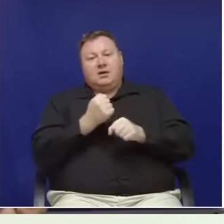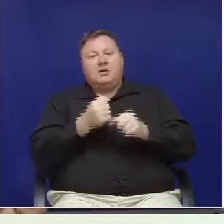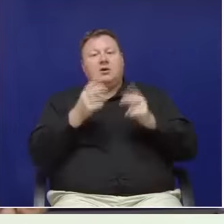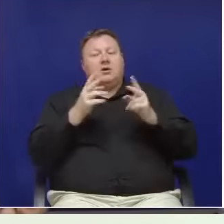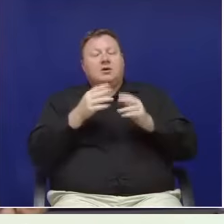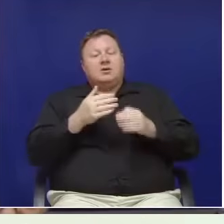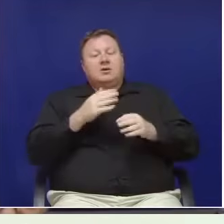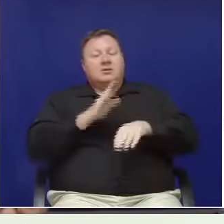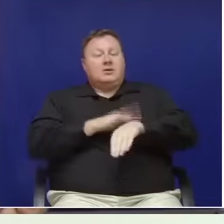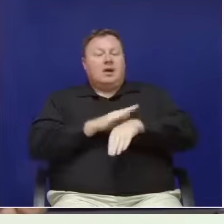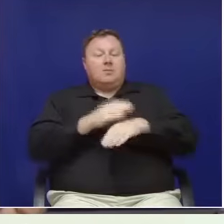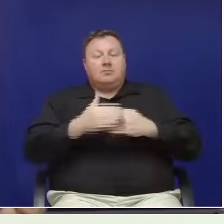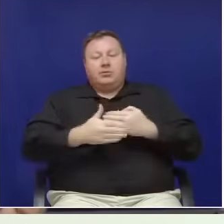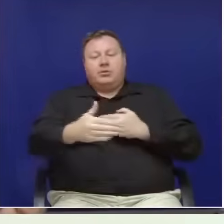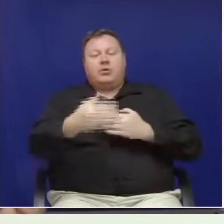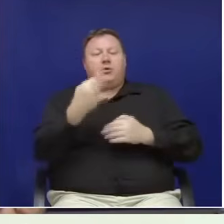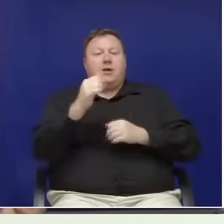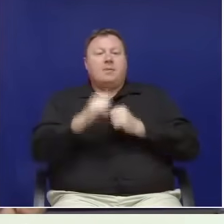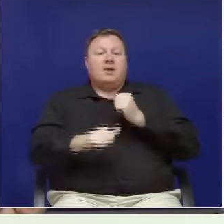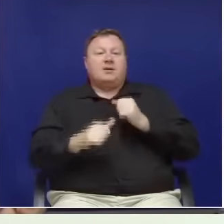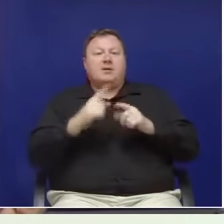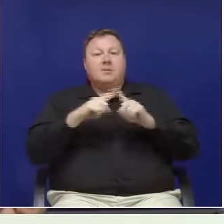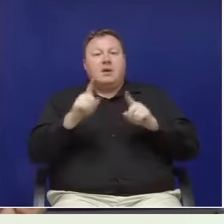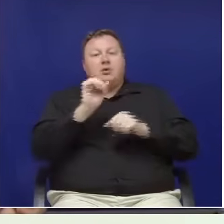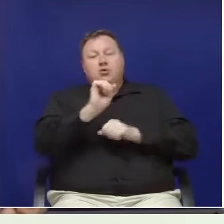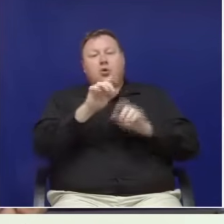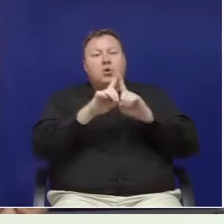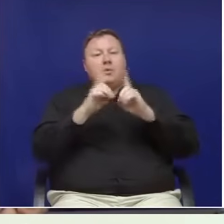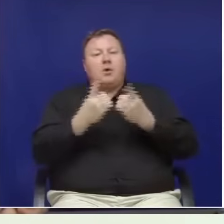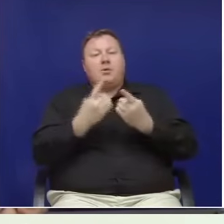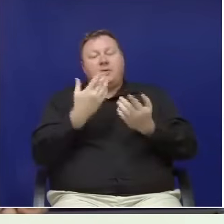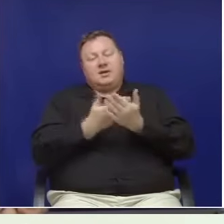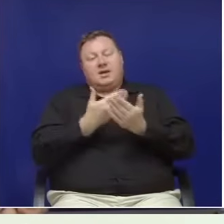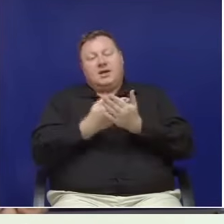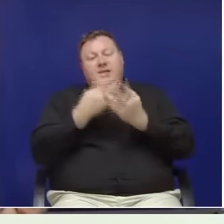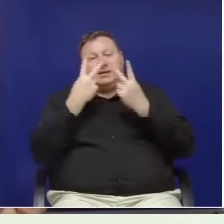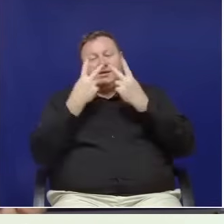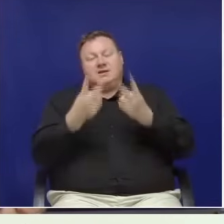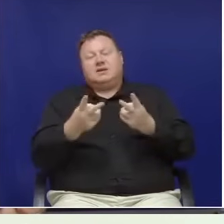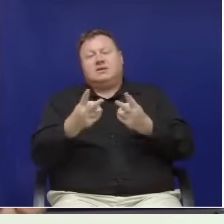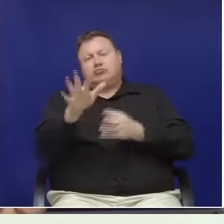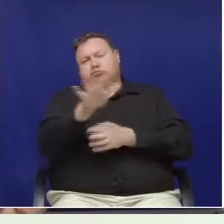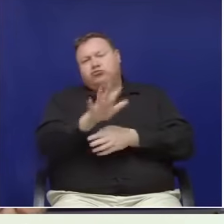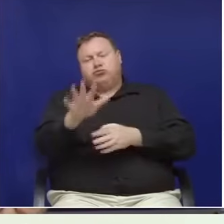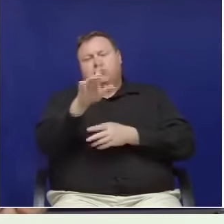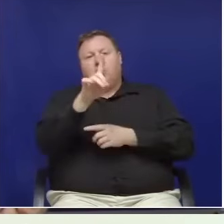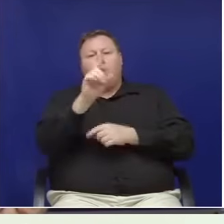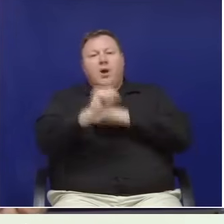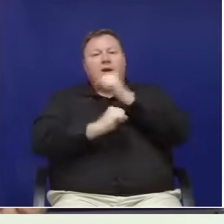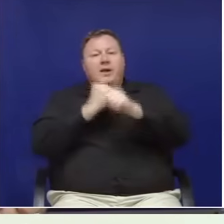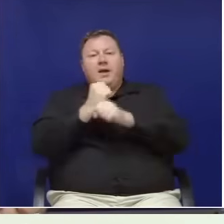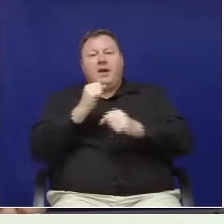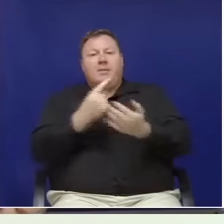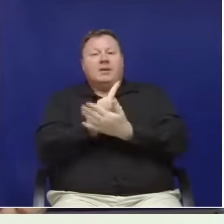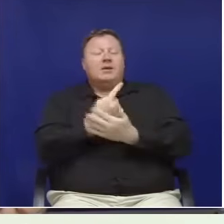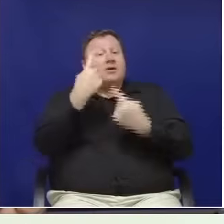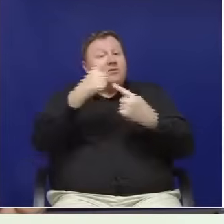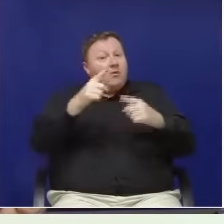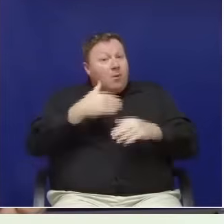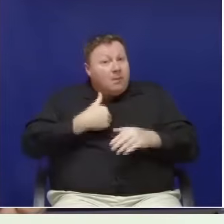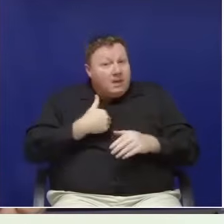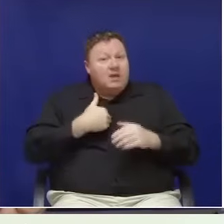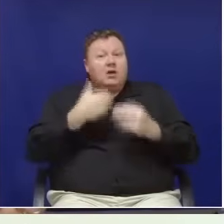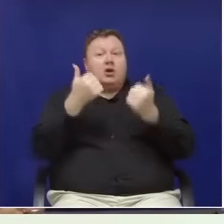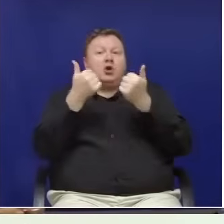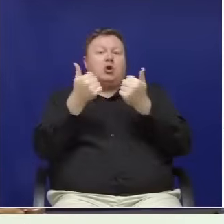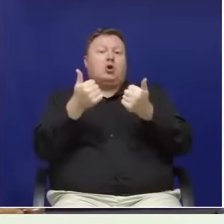maar in die geval van u departement beloop die tydperk 1 jaar. En dit is in my oogpunt wel goeie praktyk om sodoende te verseker